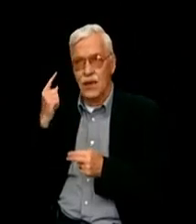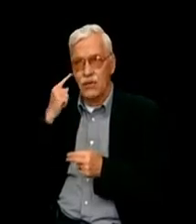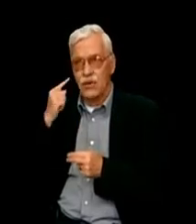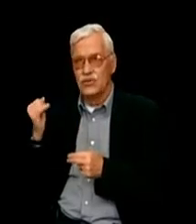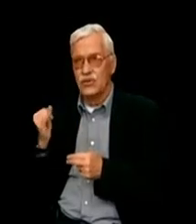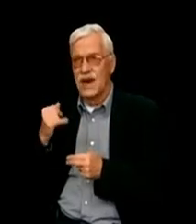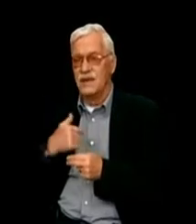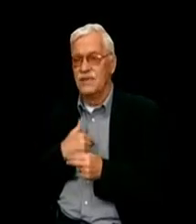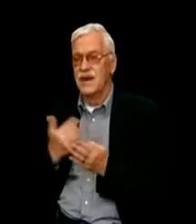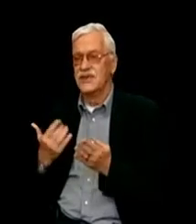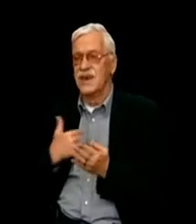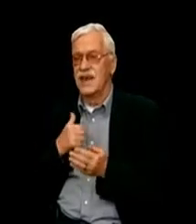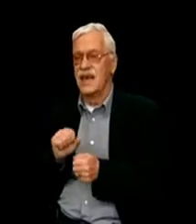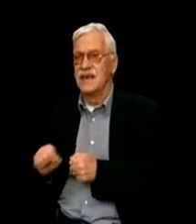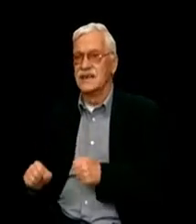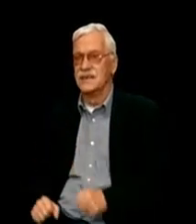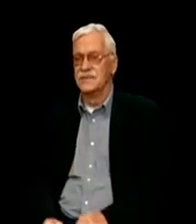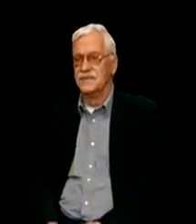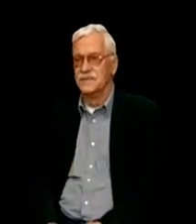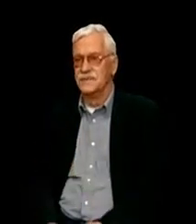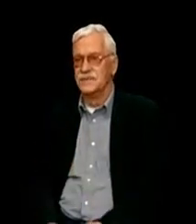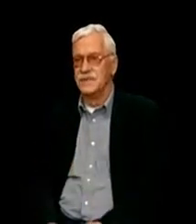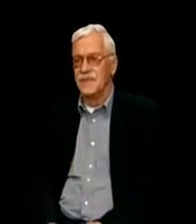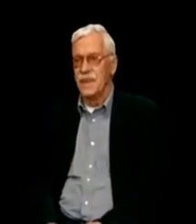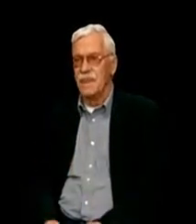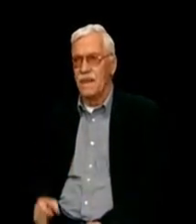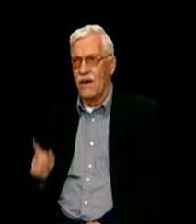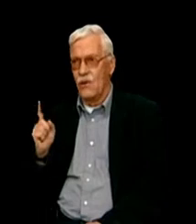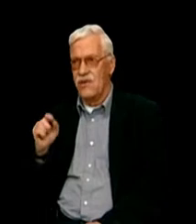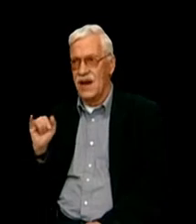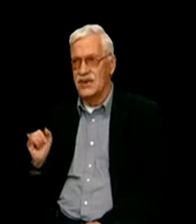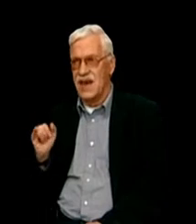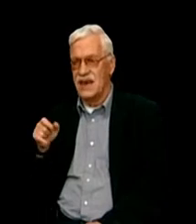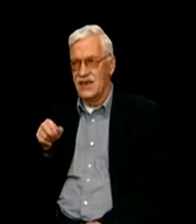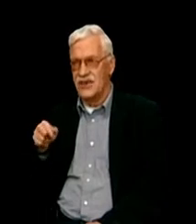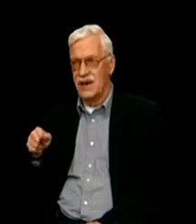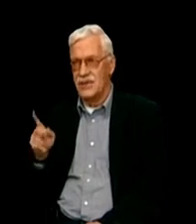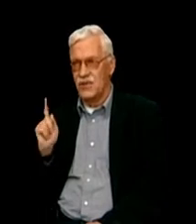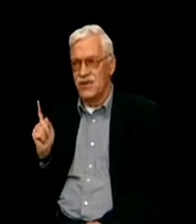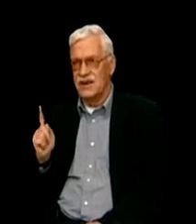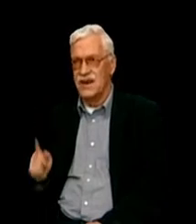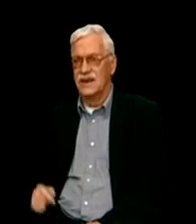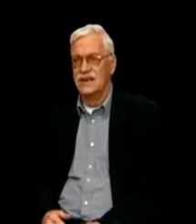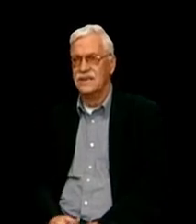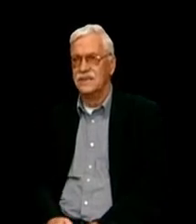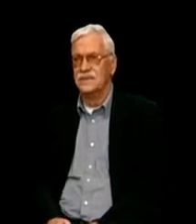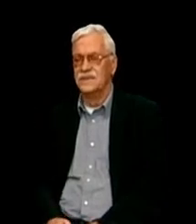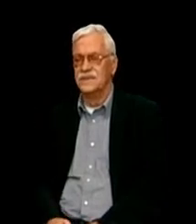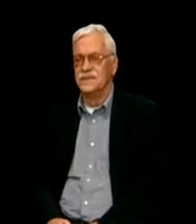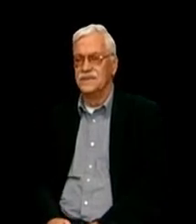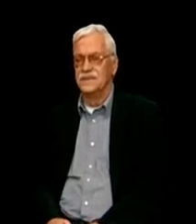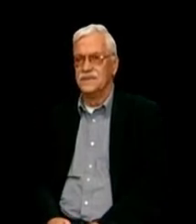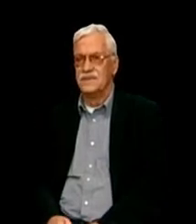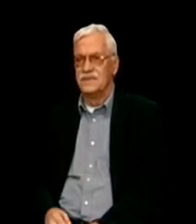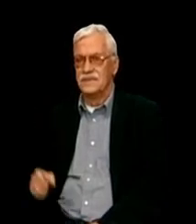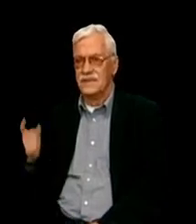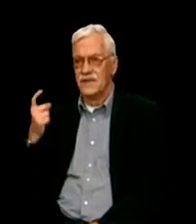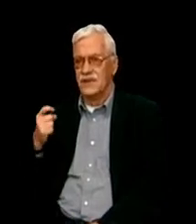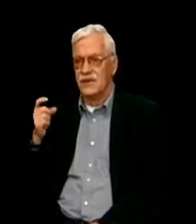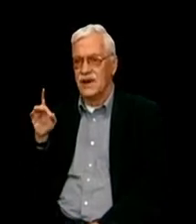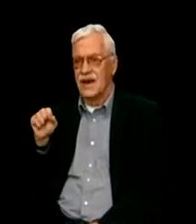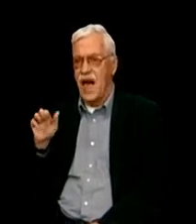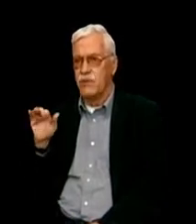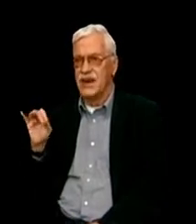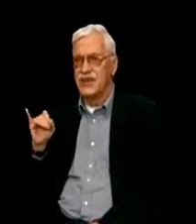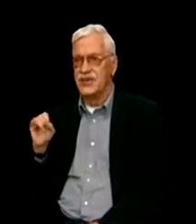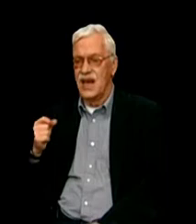jestem? To Iza, cześć! O, uważaj, Rafał, uważaj, idziemy! Gabrysia! To zapraszam do